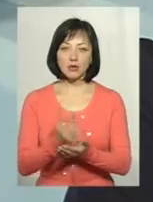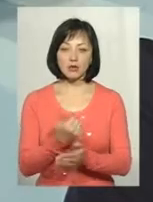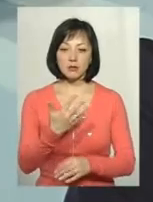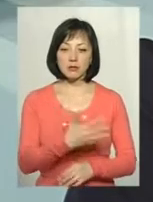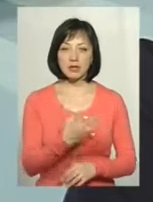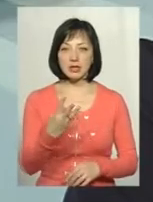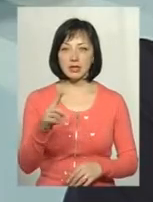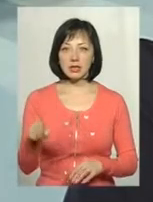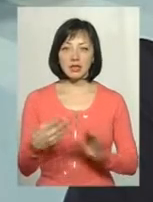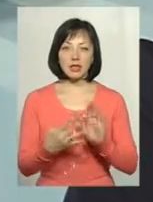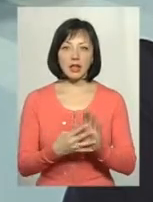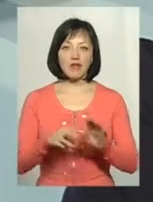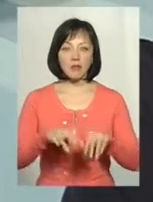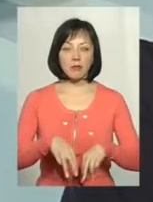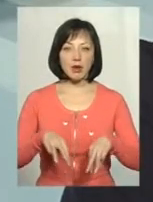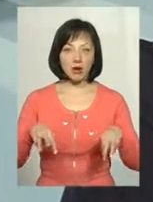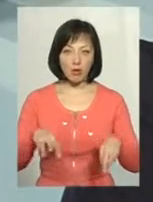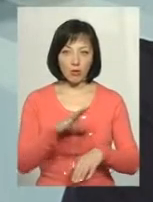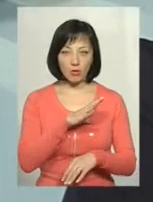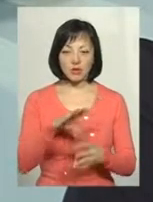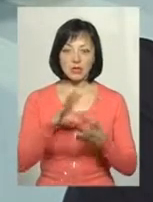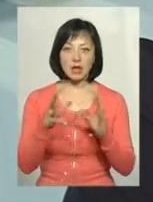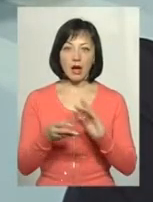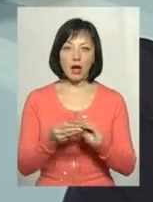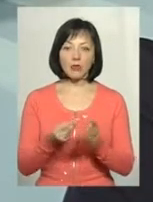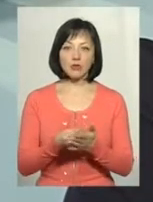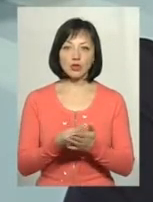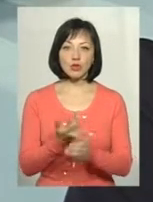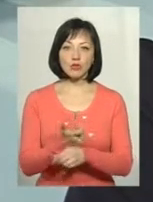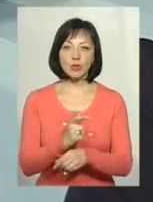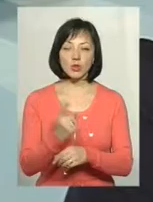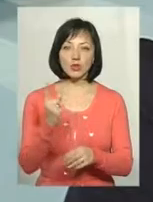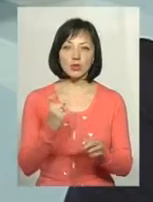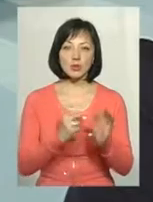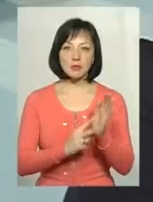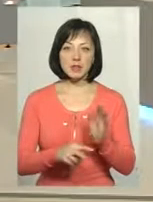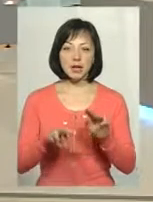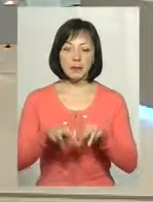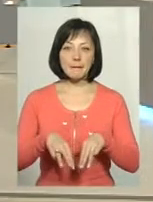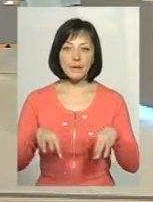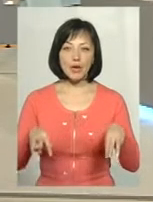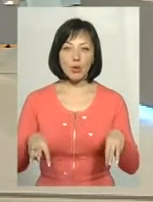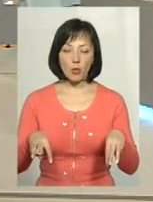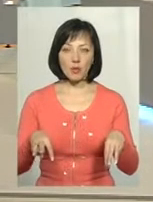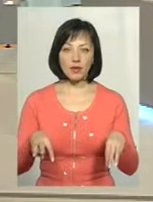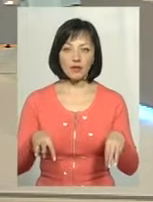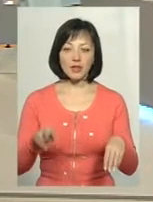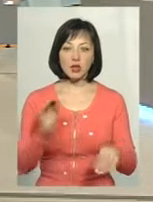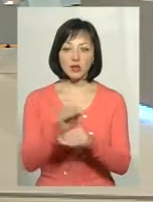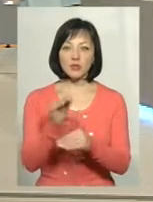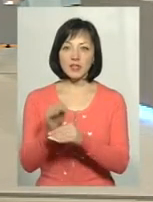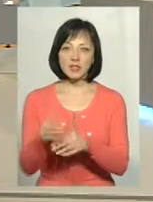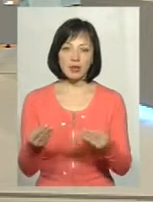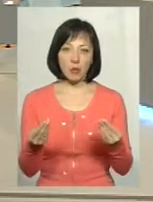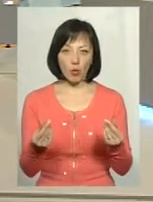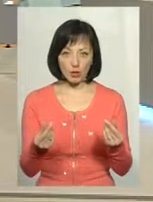53,9 мільйона. Загальний бюджет понад 170 мільйонів з субвенційними